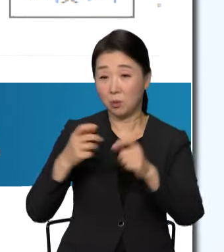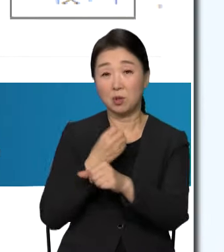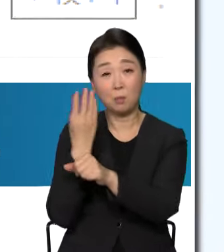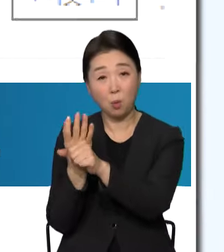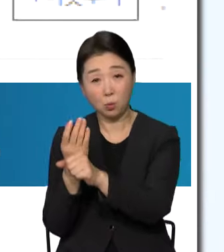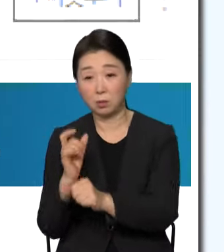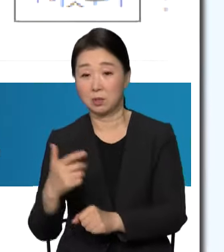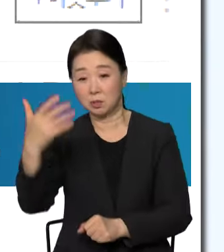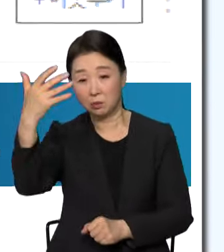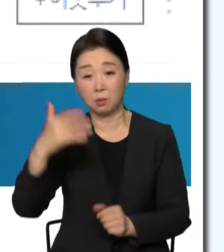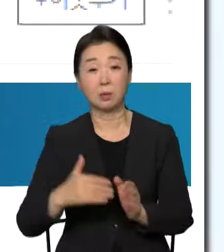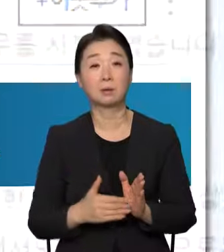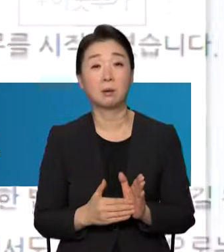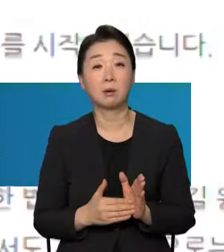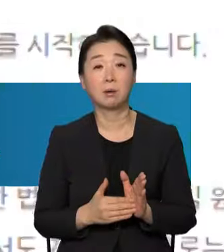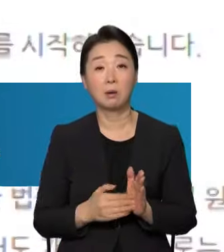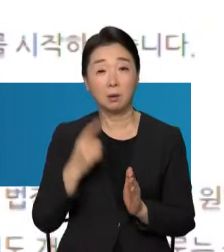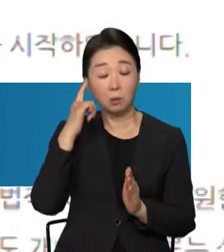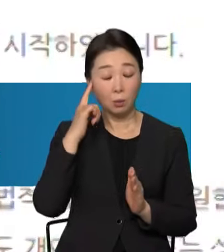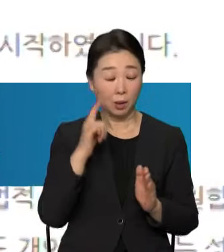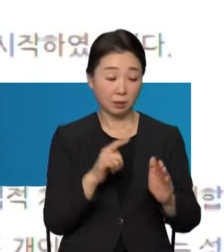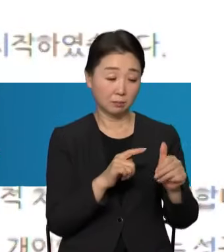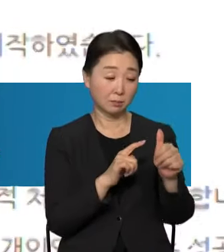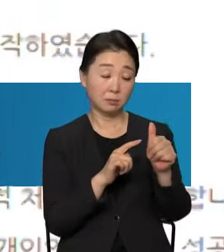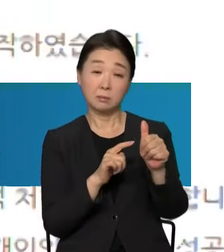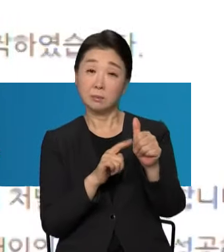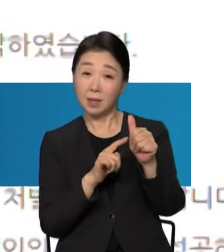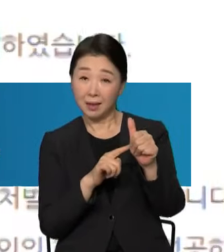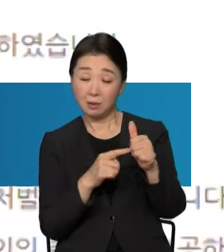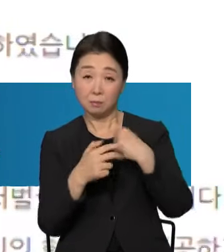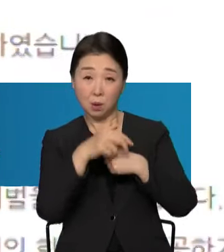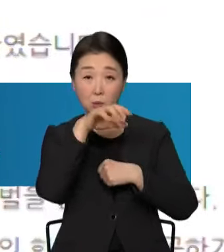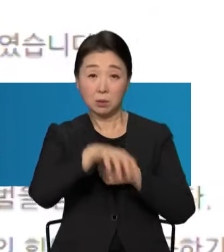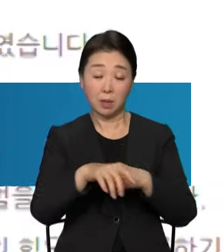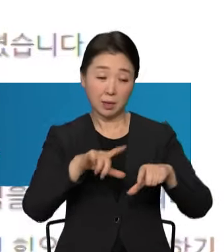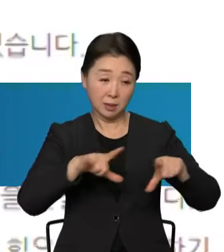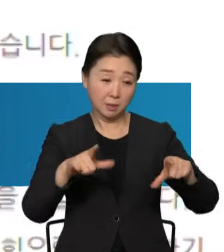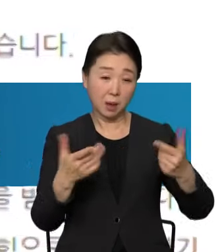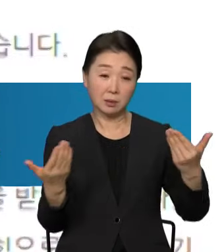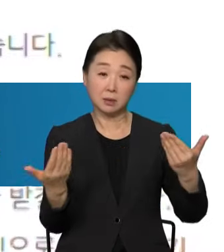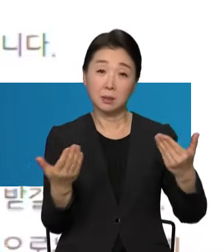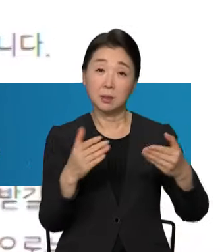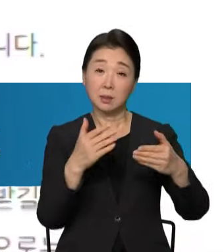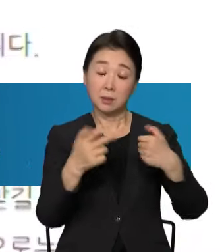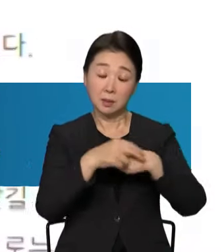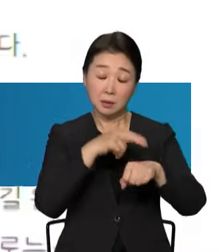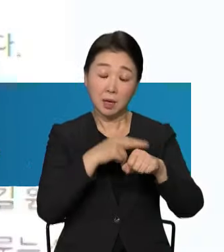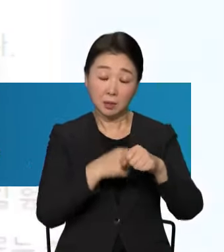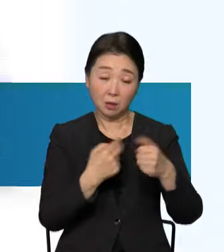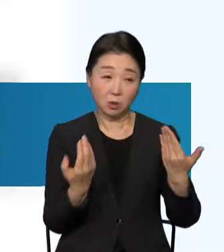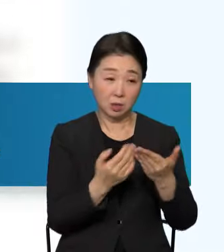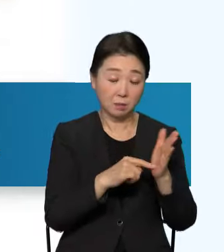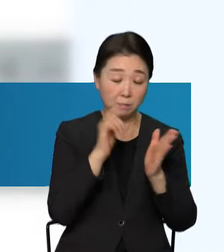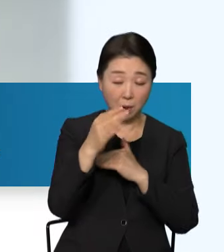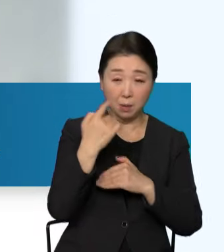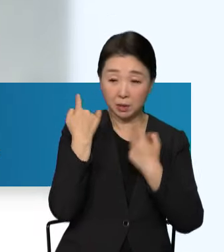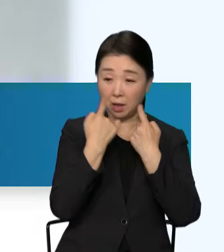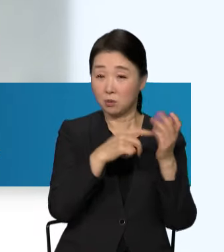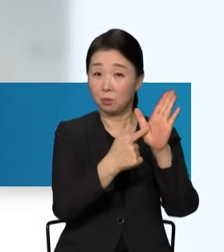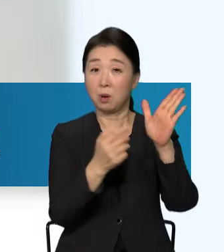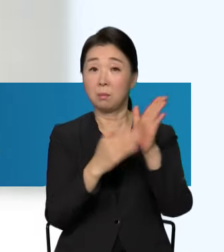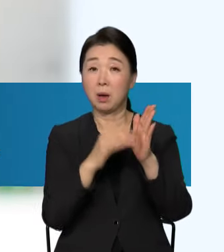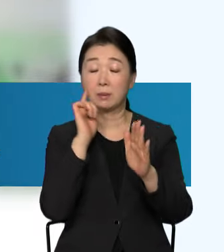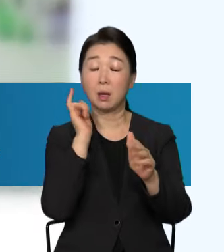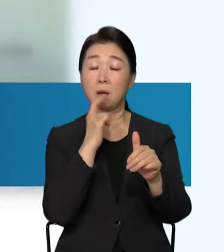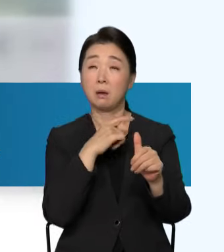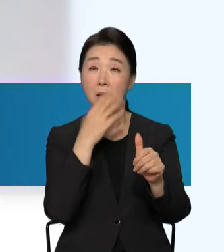글을 올렸습니다. 지난달 A병원에서 일반의로 근무한 뒤부터 자신의 신상 정보를 공개하고 모욕하는 글이